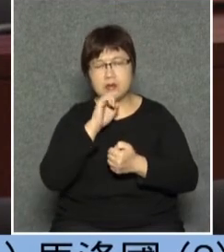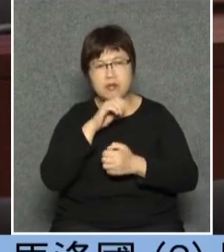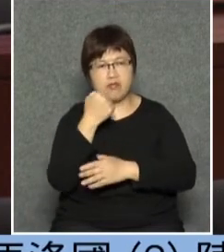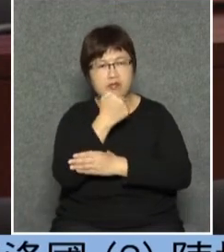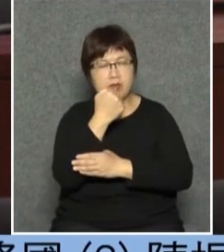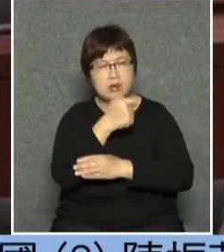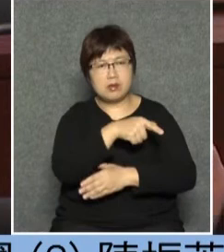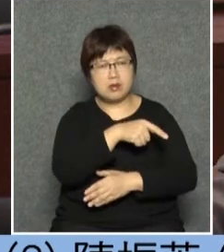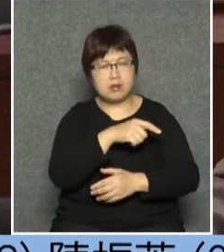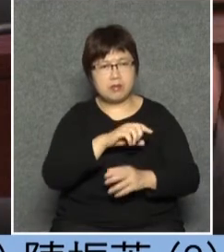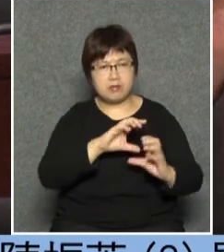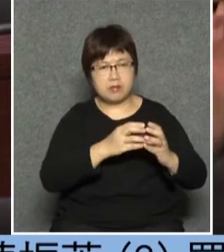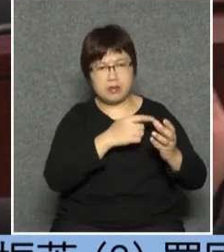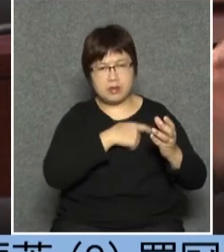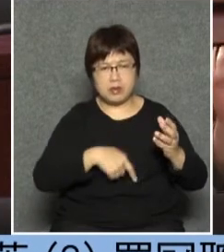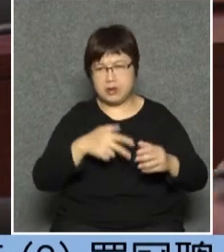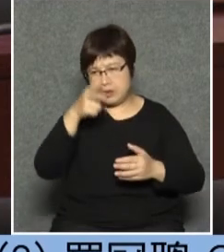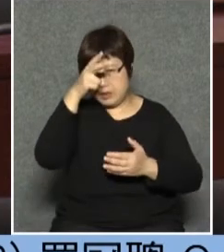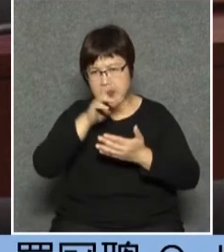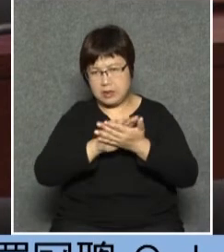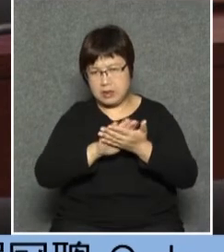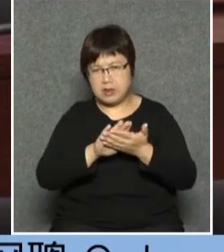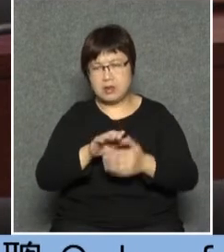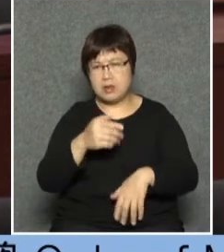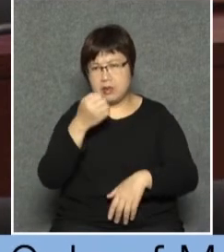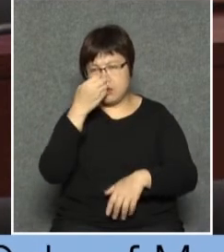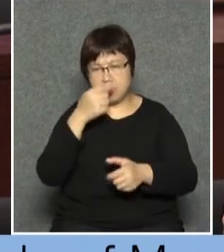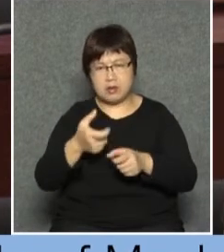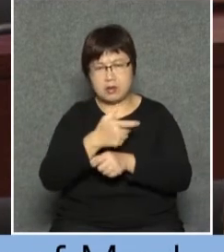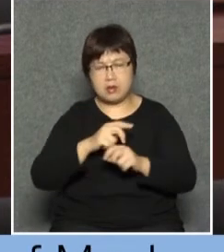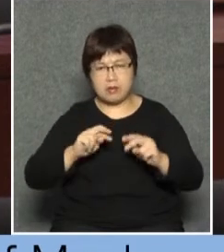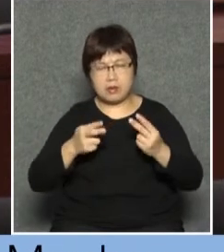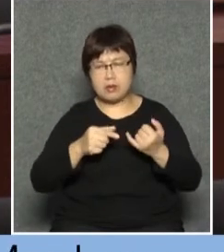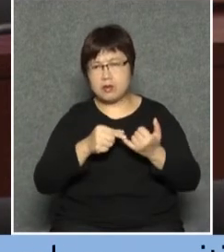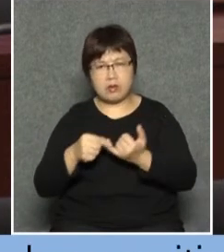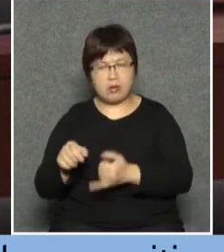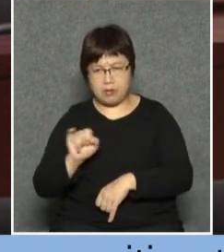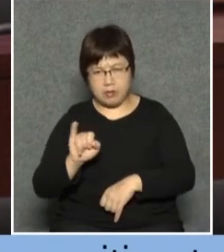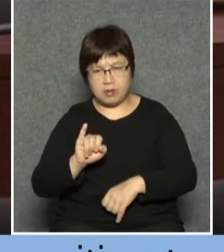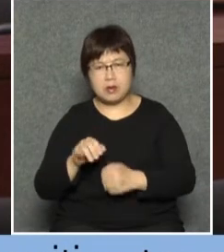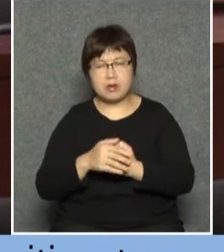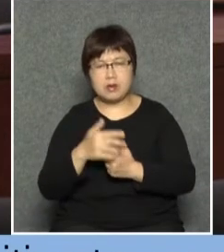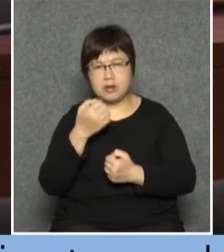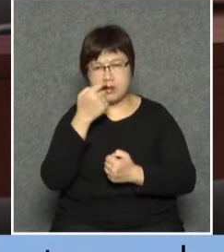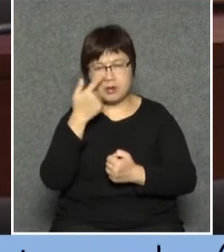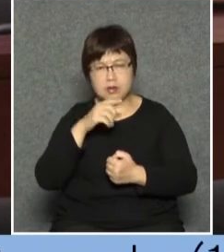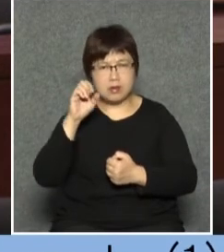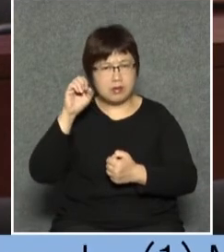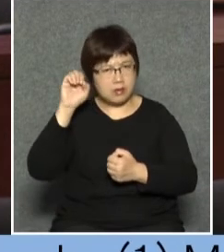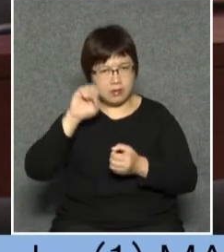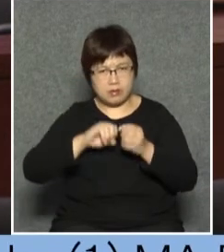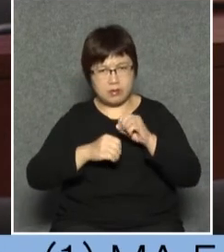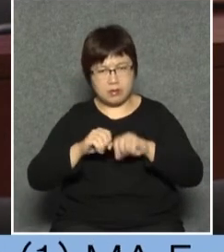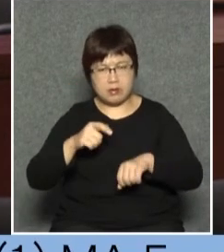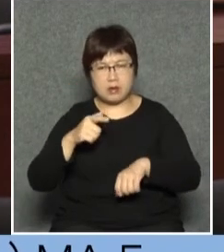議員，不要再因為政治而拖延香港的經濟發展，令到香港新科技發展沒有辦法飛躍